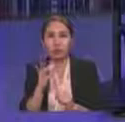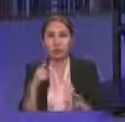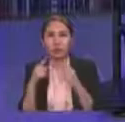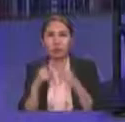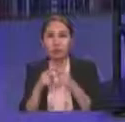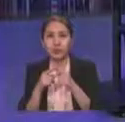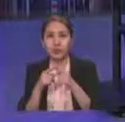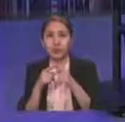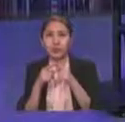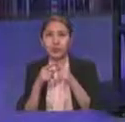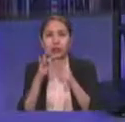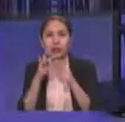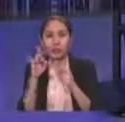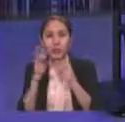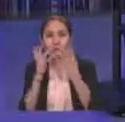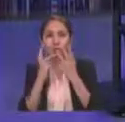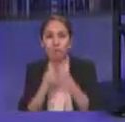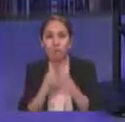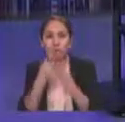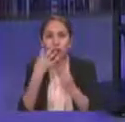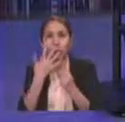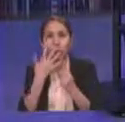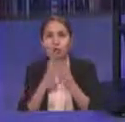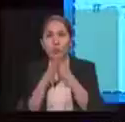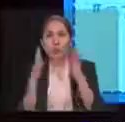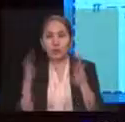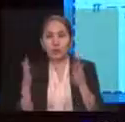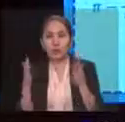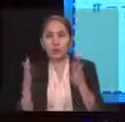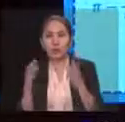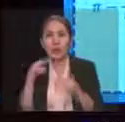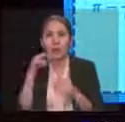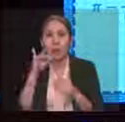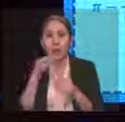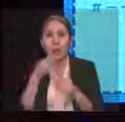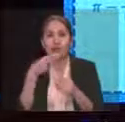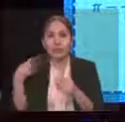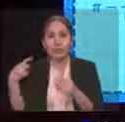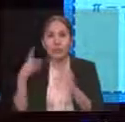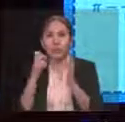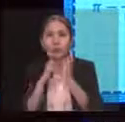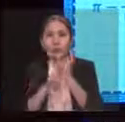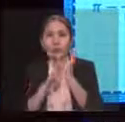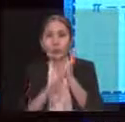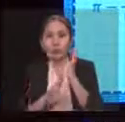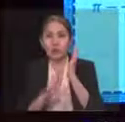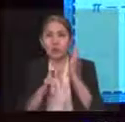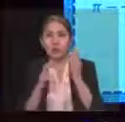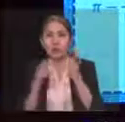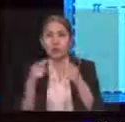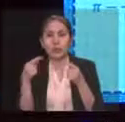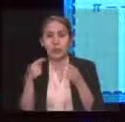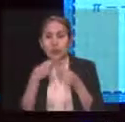burchagi radian o'lchovi 45 ko'paytirilgan π taqsim 180 teng